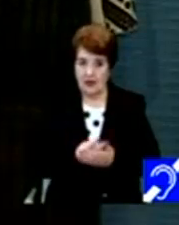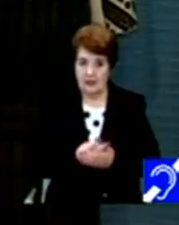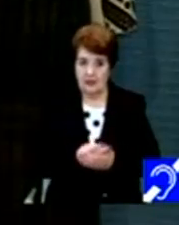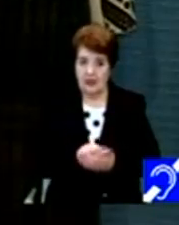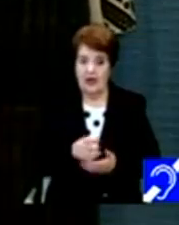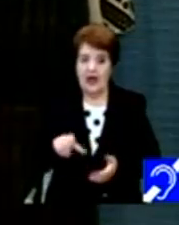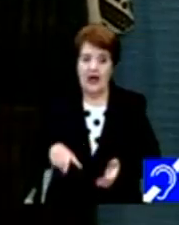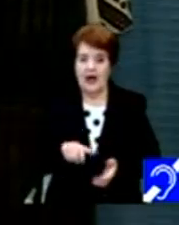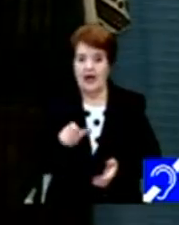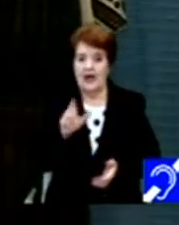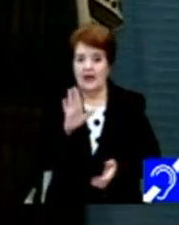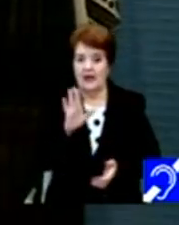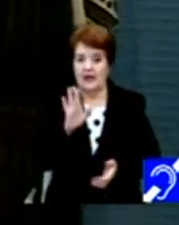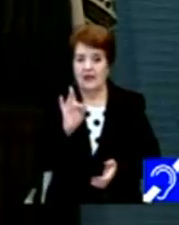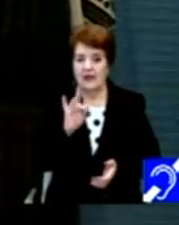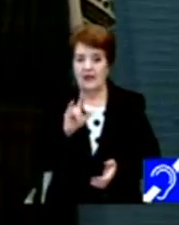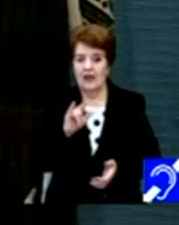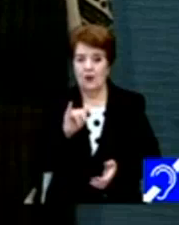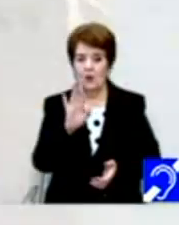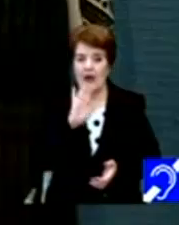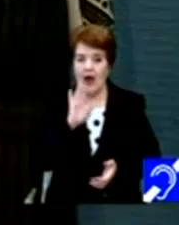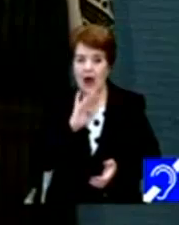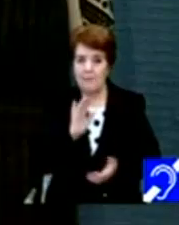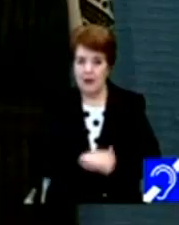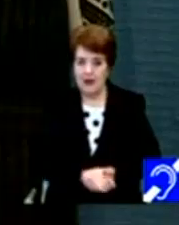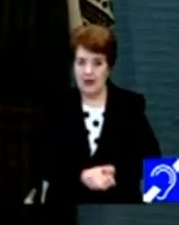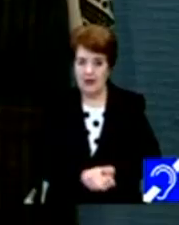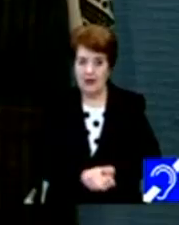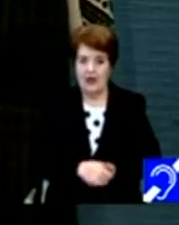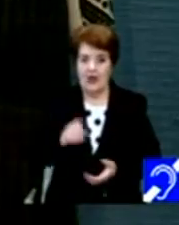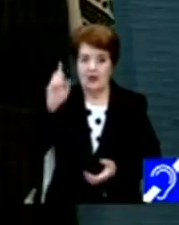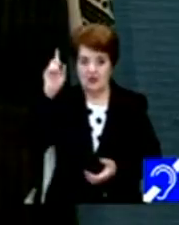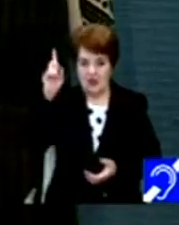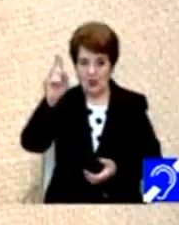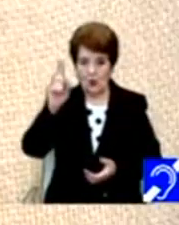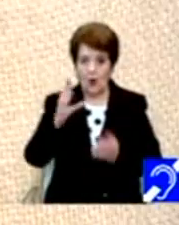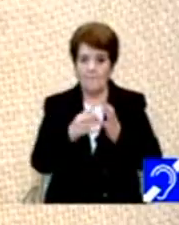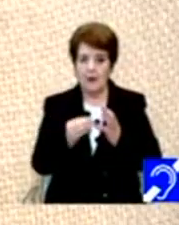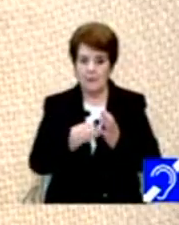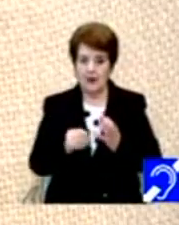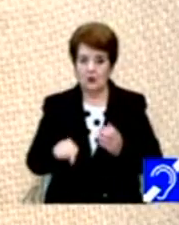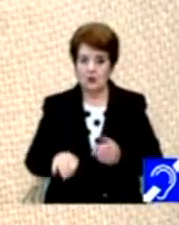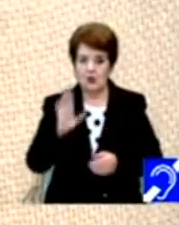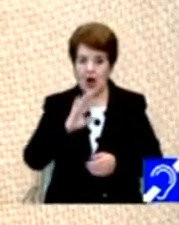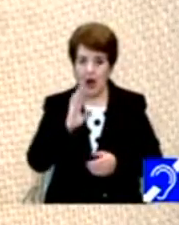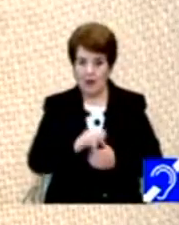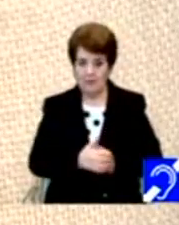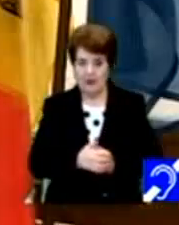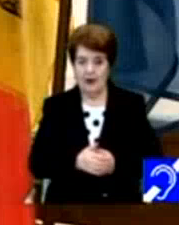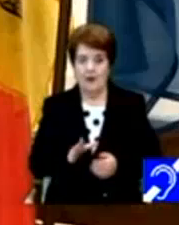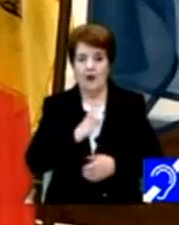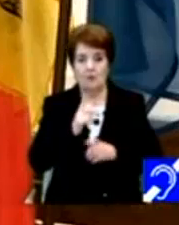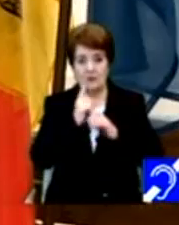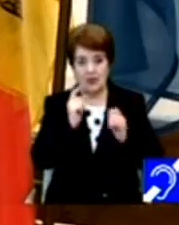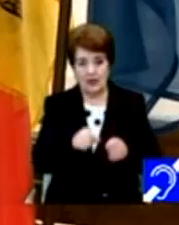râurile, piezișe, râurile, apele, cerul, pământul și apele. Unele ei au fost donate, iar altele au